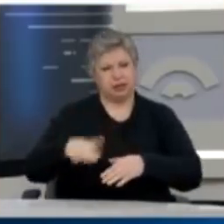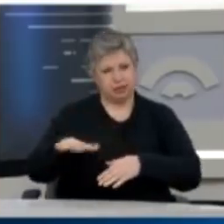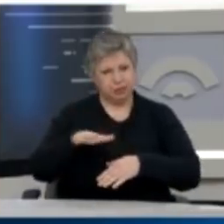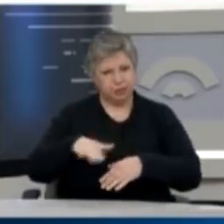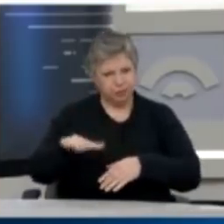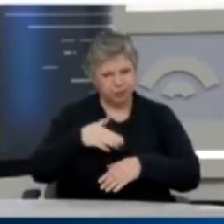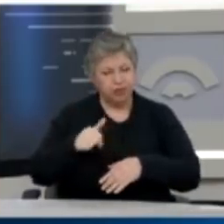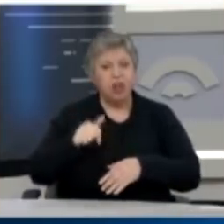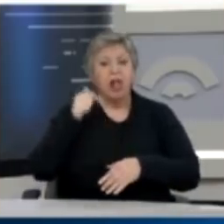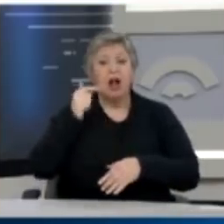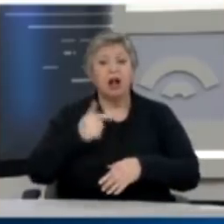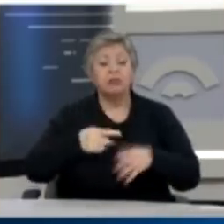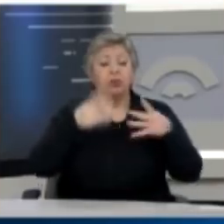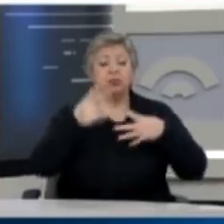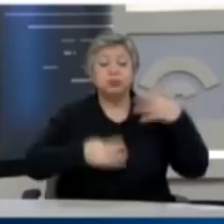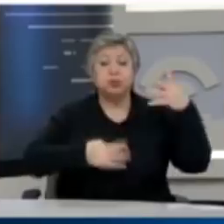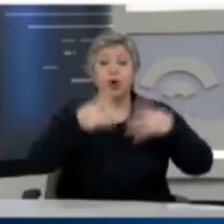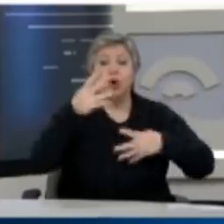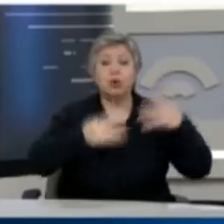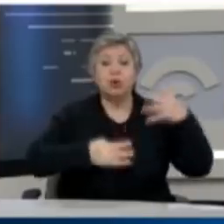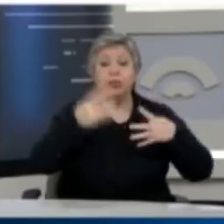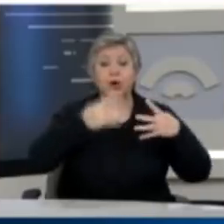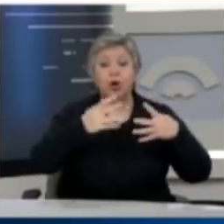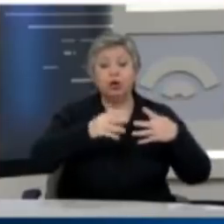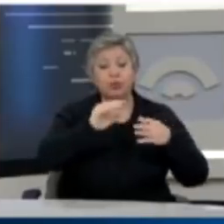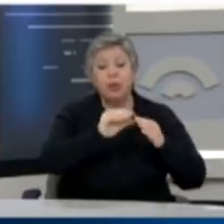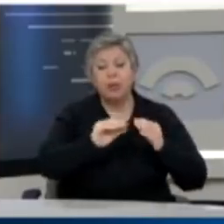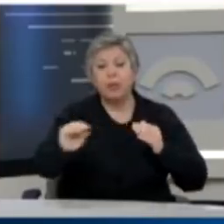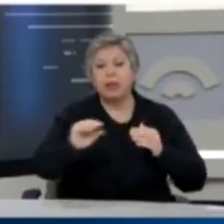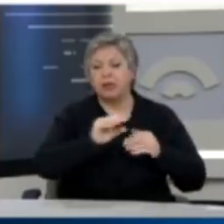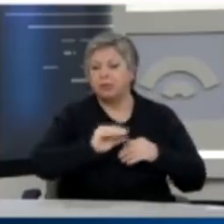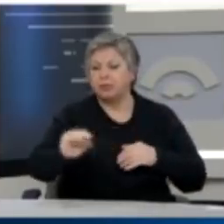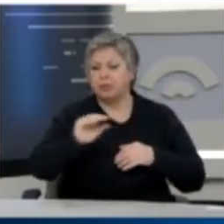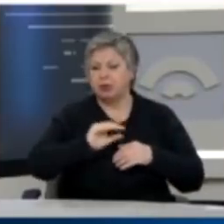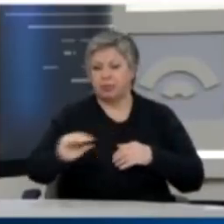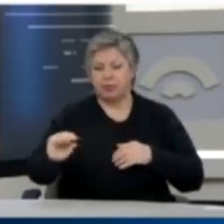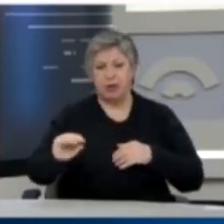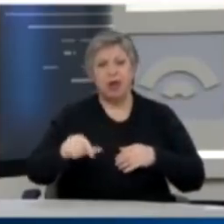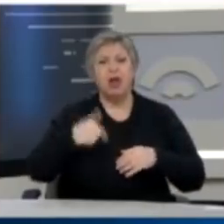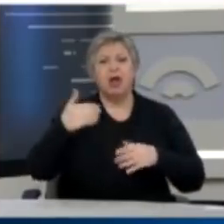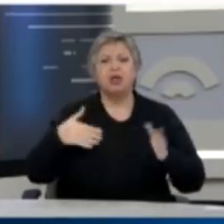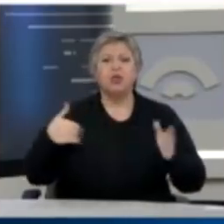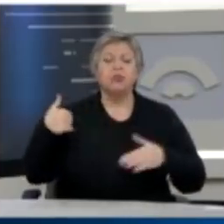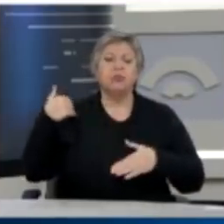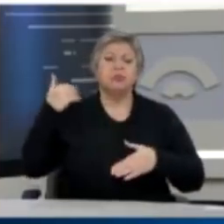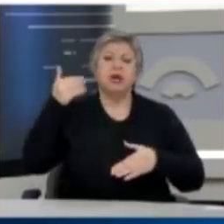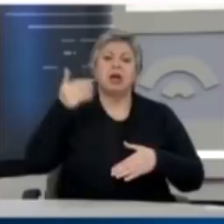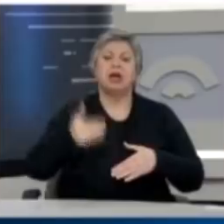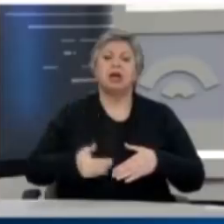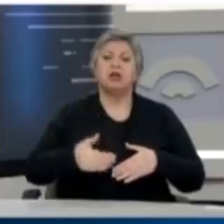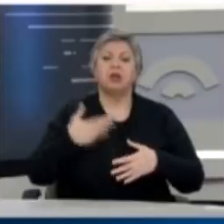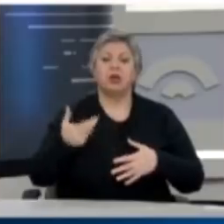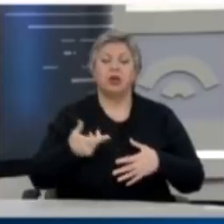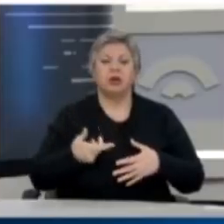τον κρατικό προϋπολογισμό, αντί της κατάστασης που υπάρχει σήμερα και αποδέχονται όλες οι άλλες δυνάμεις και οι εκπρόσωποι